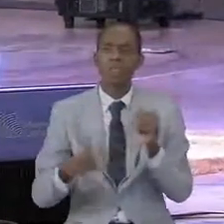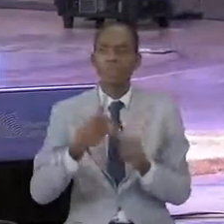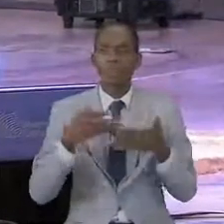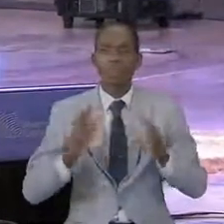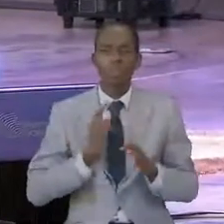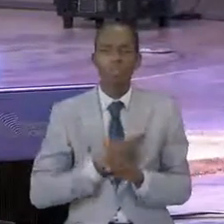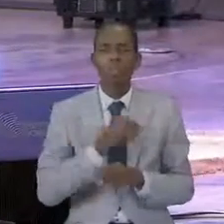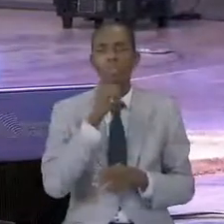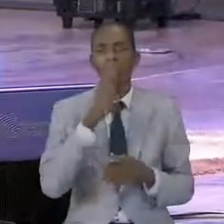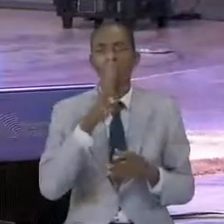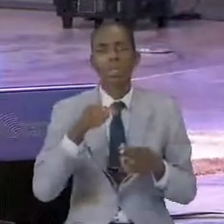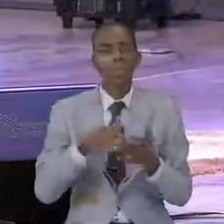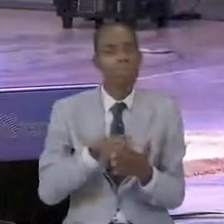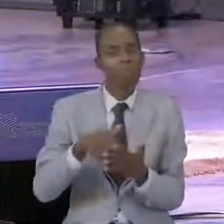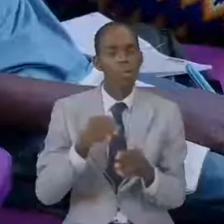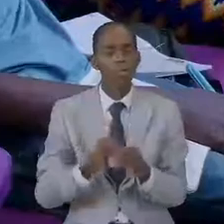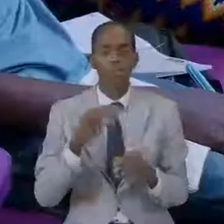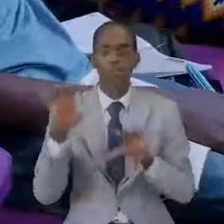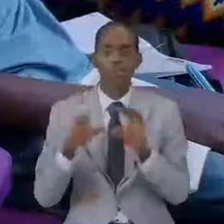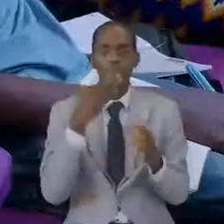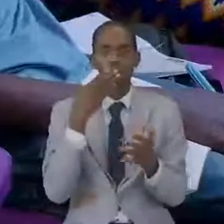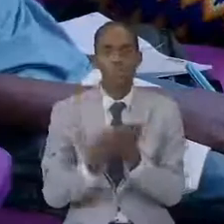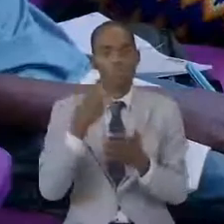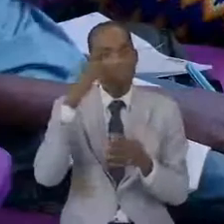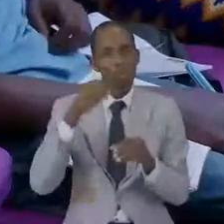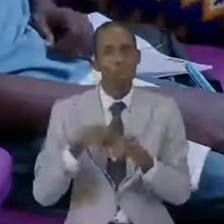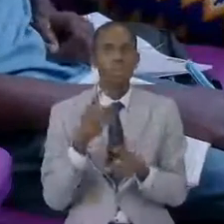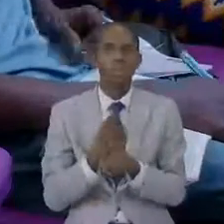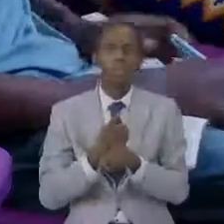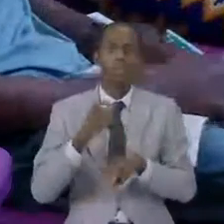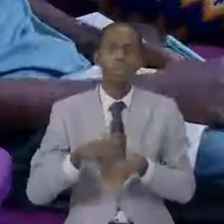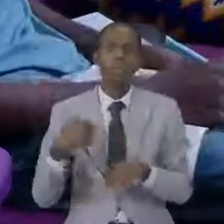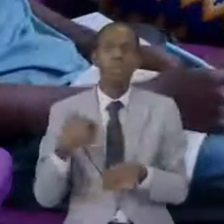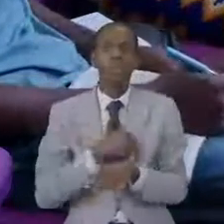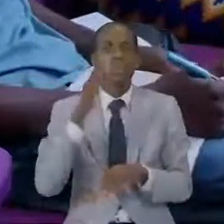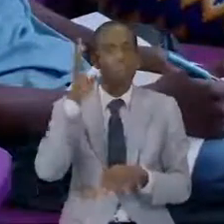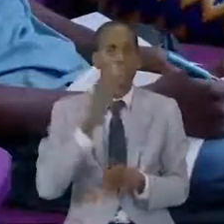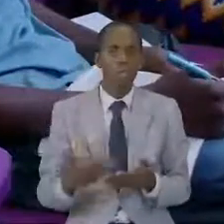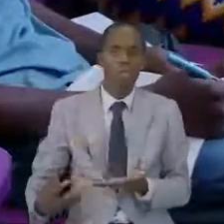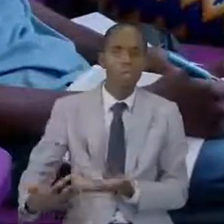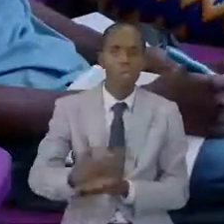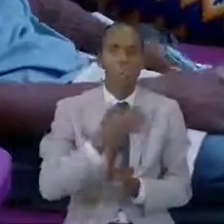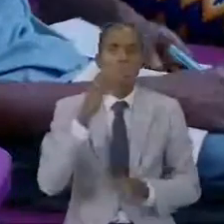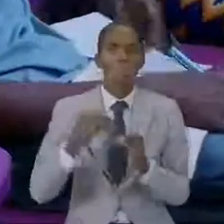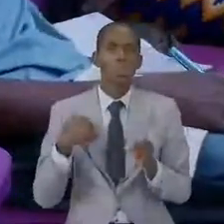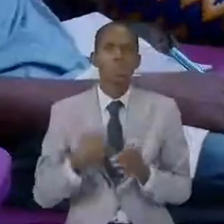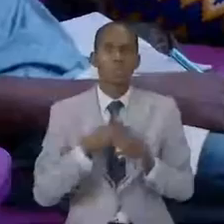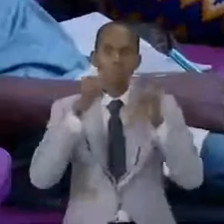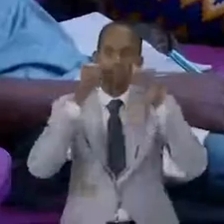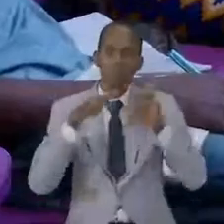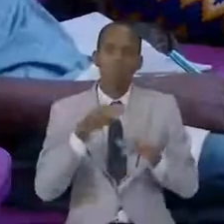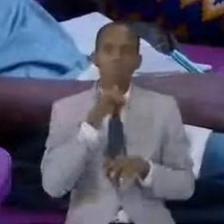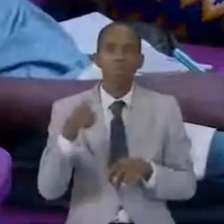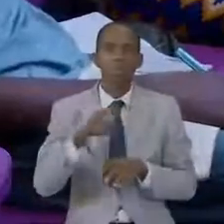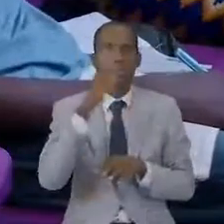nous a donné ne nous lassons pas de faire le bien car nous moissonnerons autant convenable si nous ne